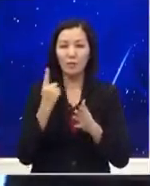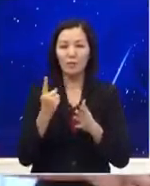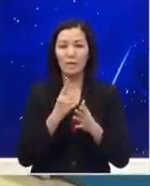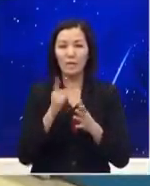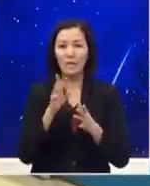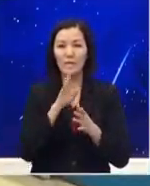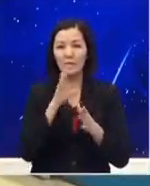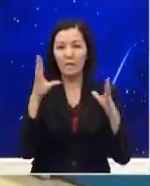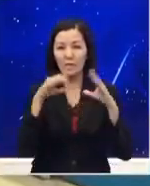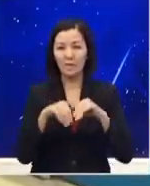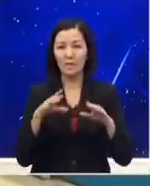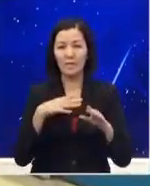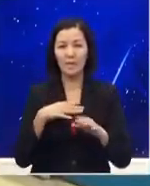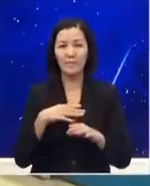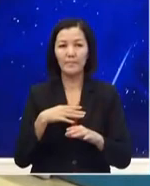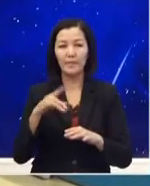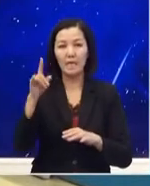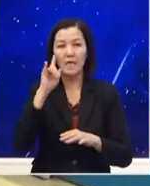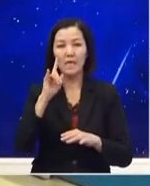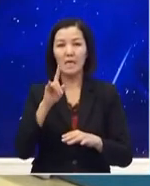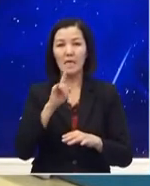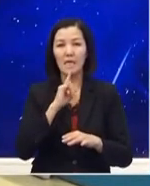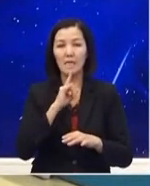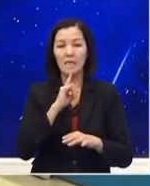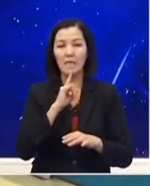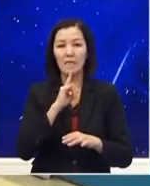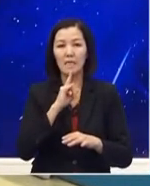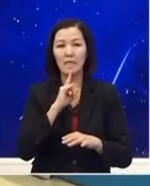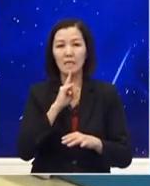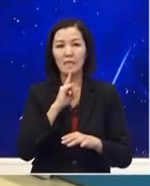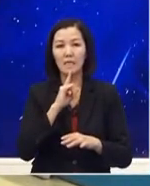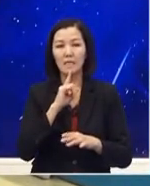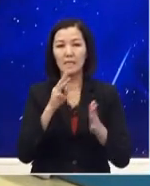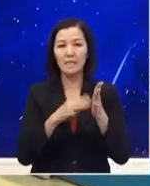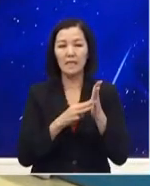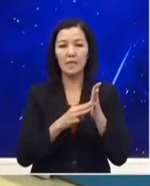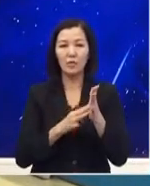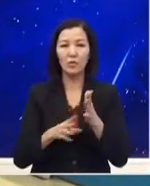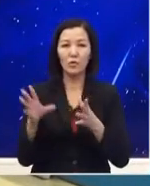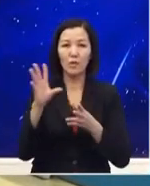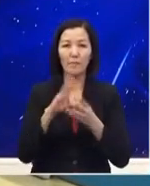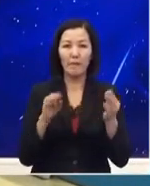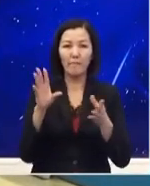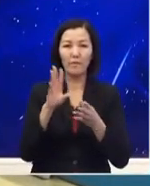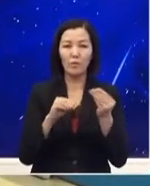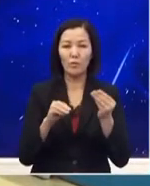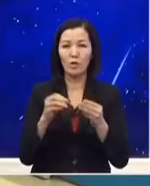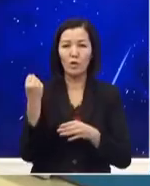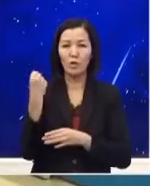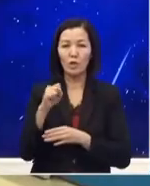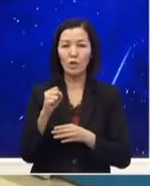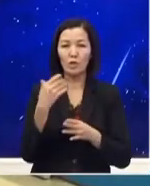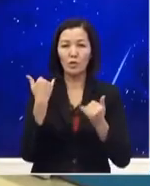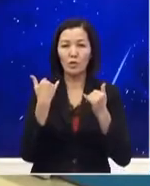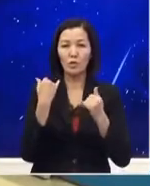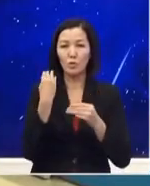жасақталған. Қыздарымыз ел чемпионатының 8 дүркін, ел кубогының 8 дүркін чемпиондары және 3 дүркін суперкубоктың